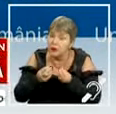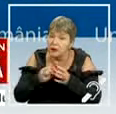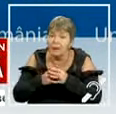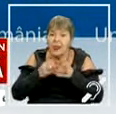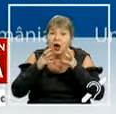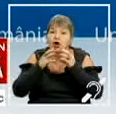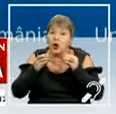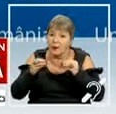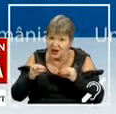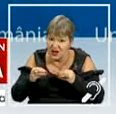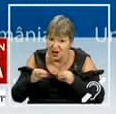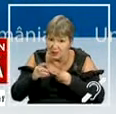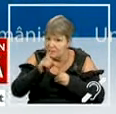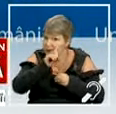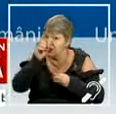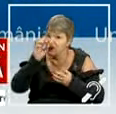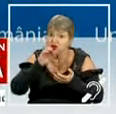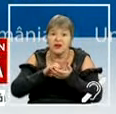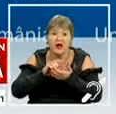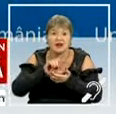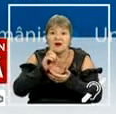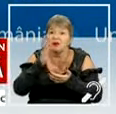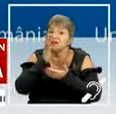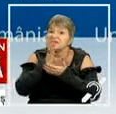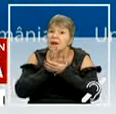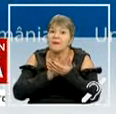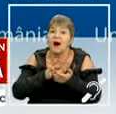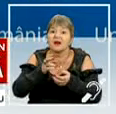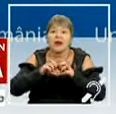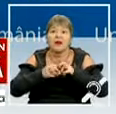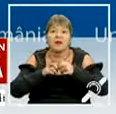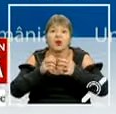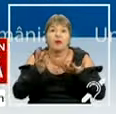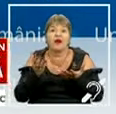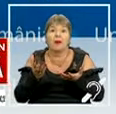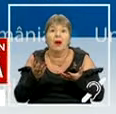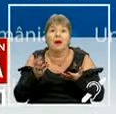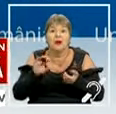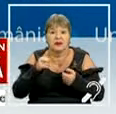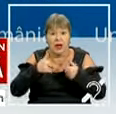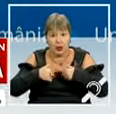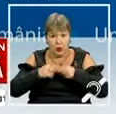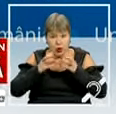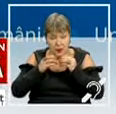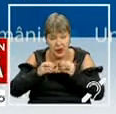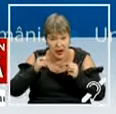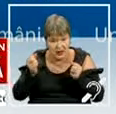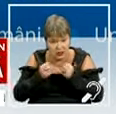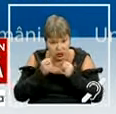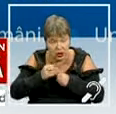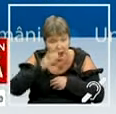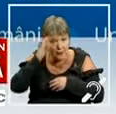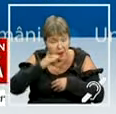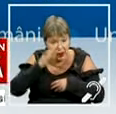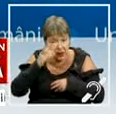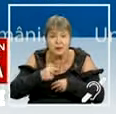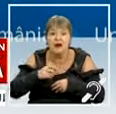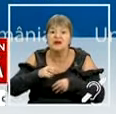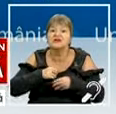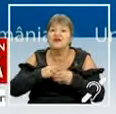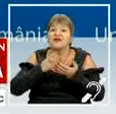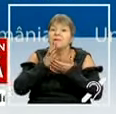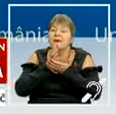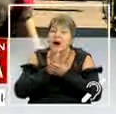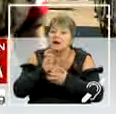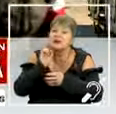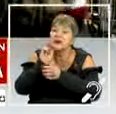România niciodată nu este parte din problemă, dar noi încercăm întotdeauna să fim parte și să contribuim